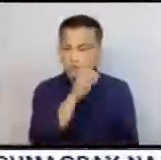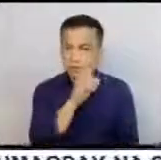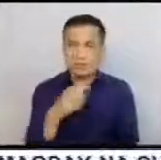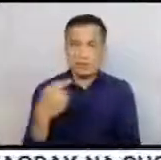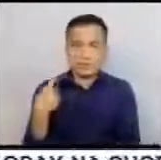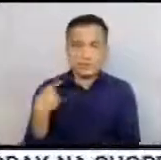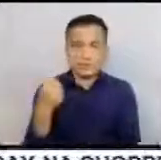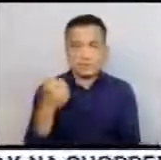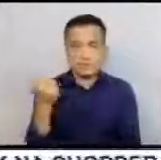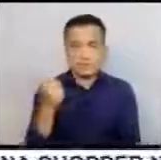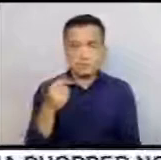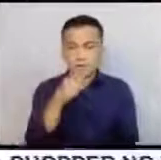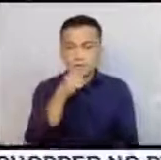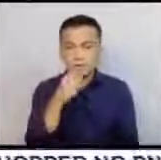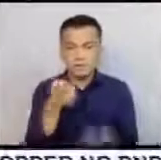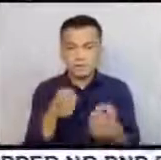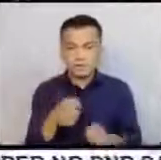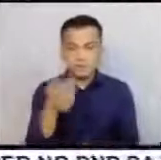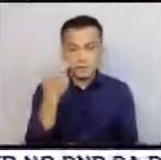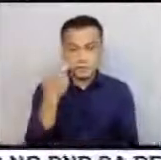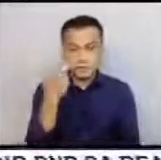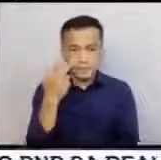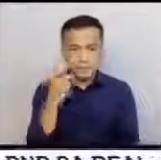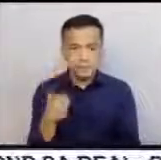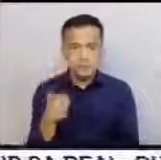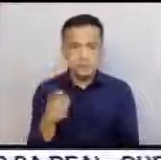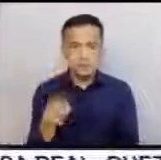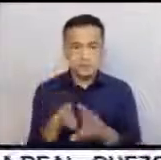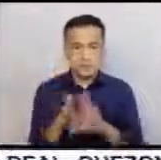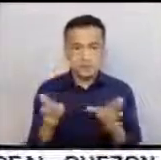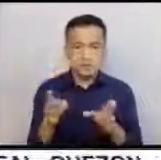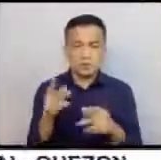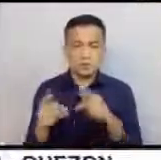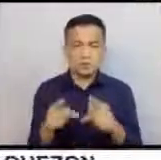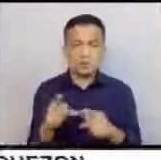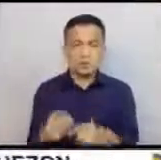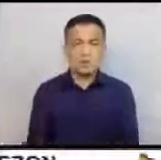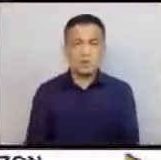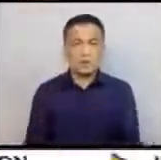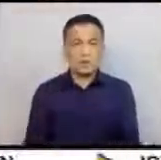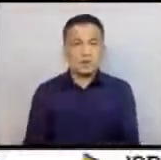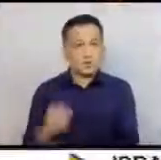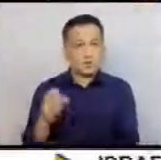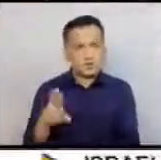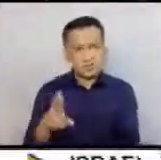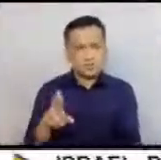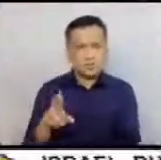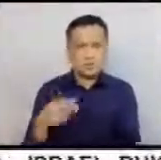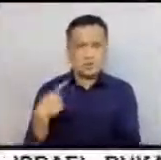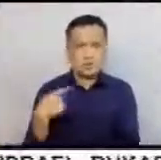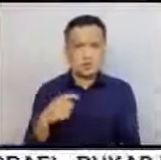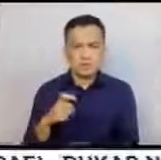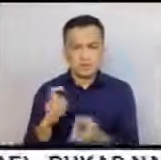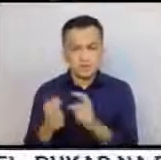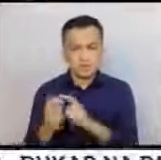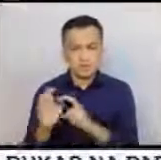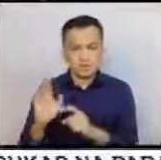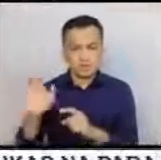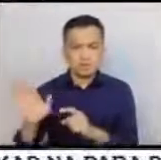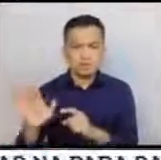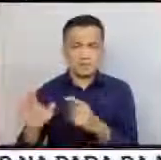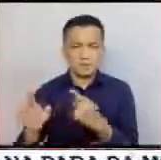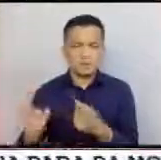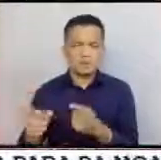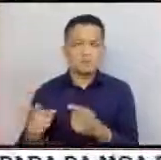so aalamin natin kung ito ay magiging open sa media at kung magkakaroon pa ng pagbabago sa kanyang schedule. Dayan?